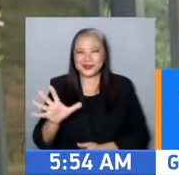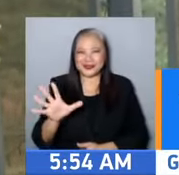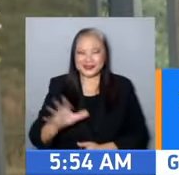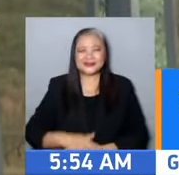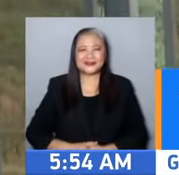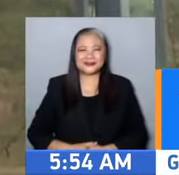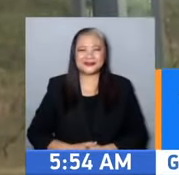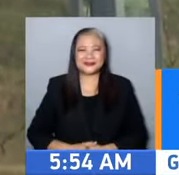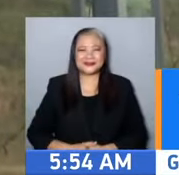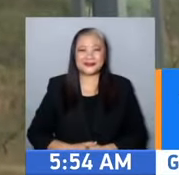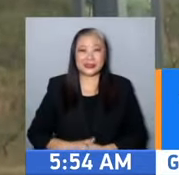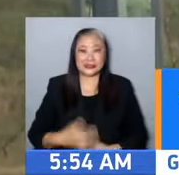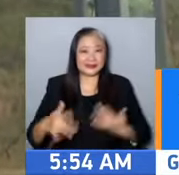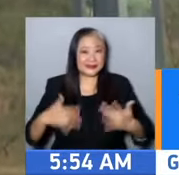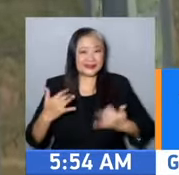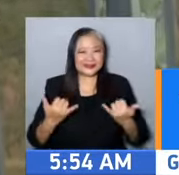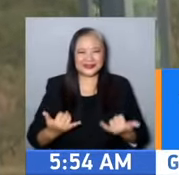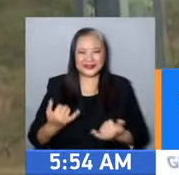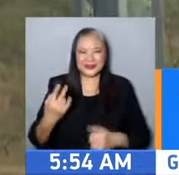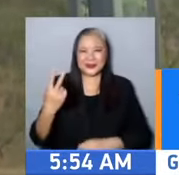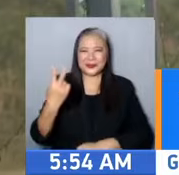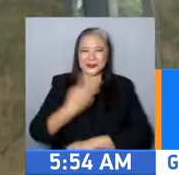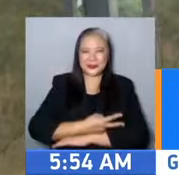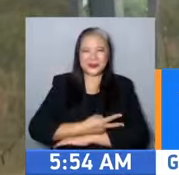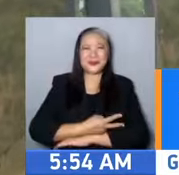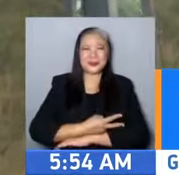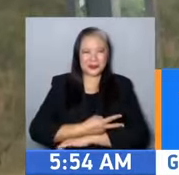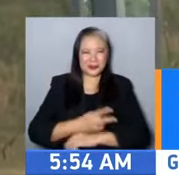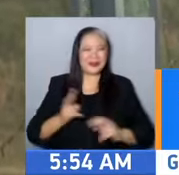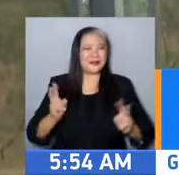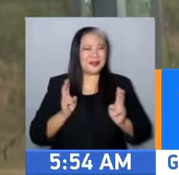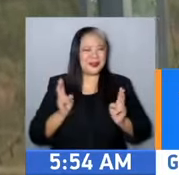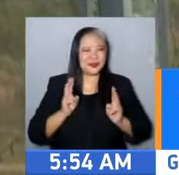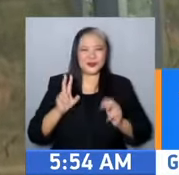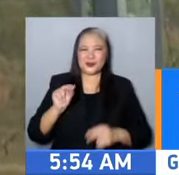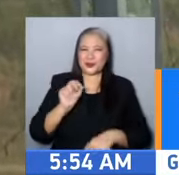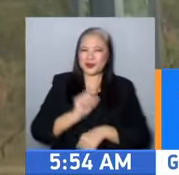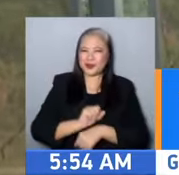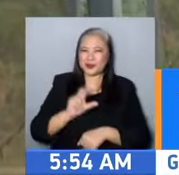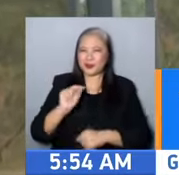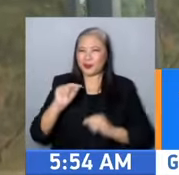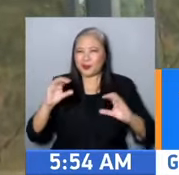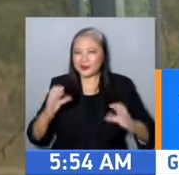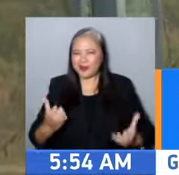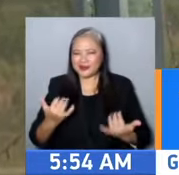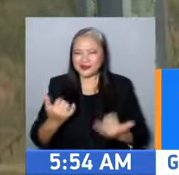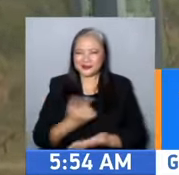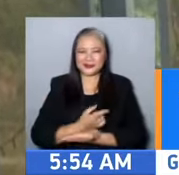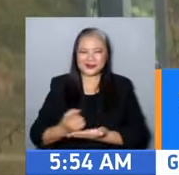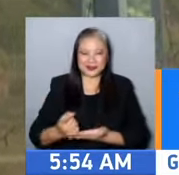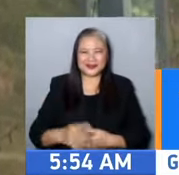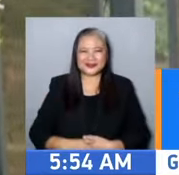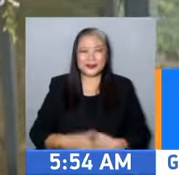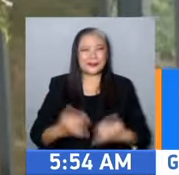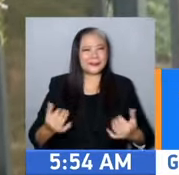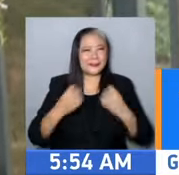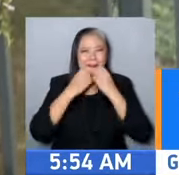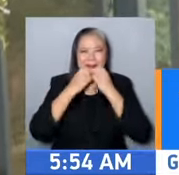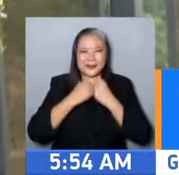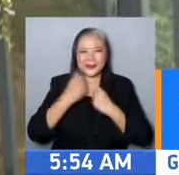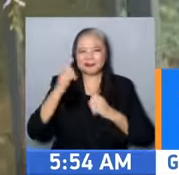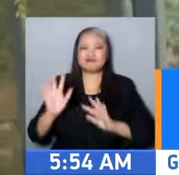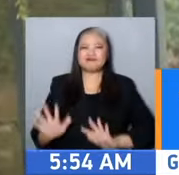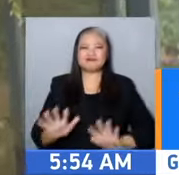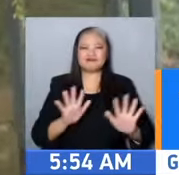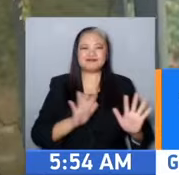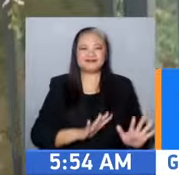may dalawang araw tayong extra bakasyon this week. Diba? Kaya kailangan take advantage yan para makapag-relax tayo, ha? Oo, syempre,